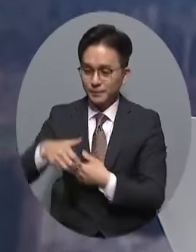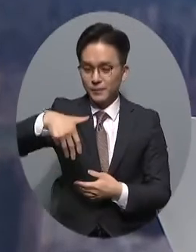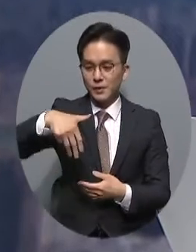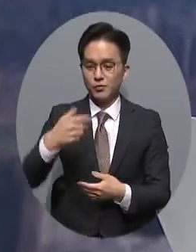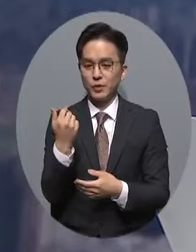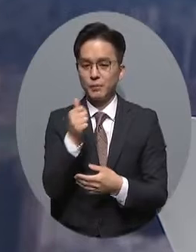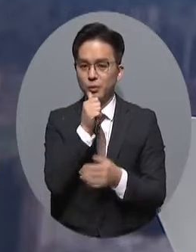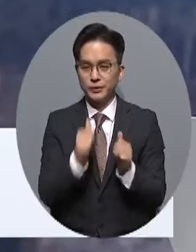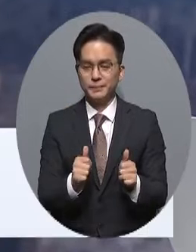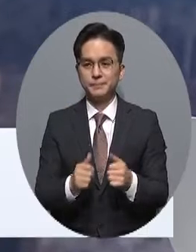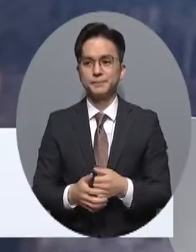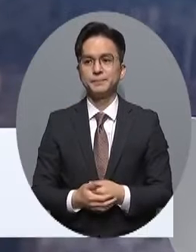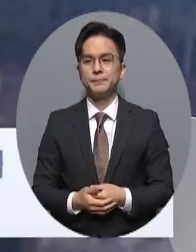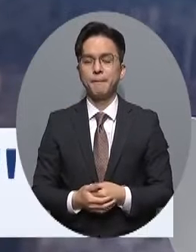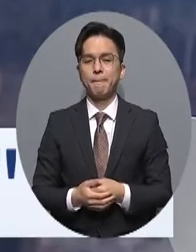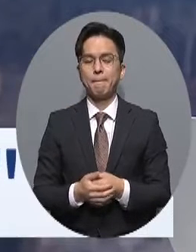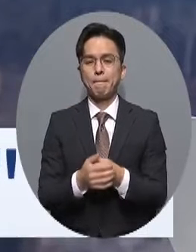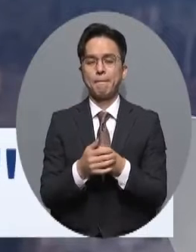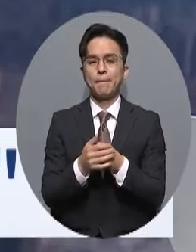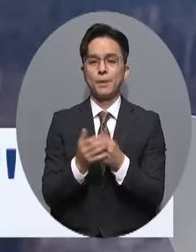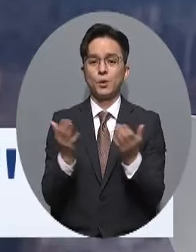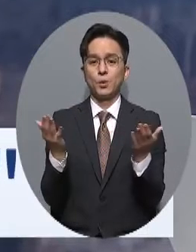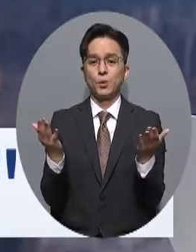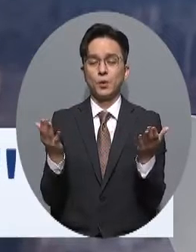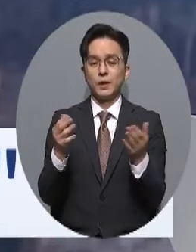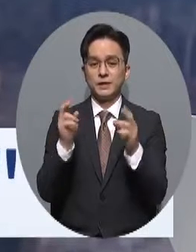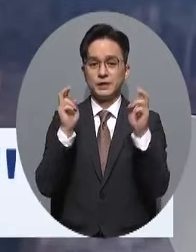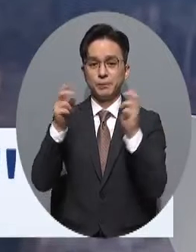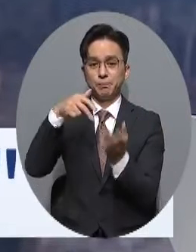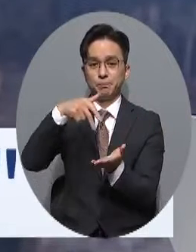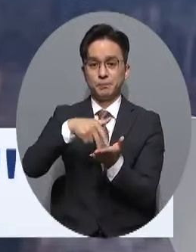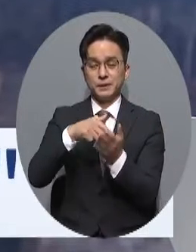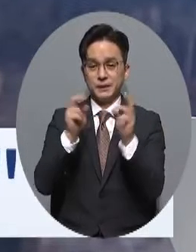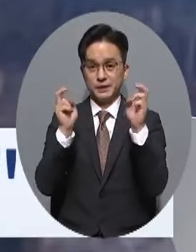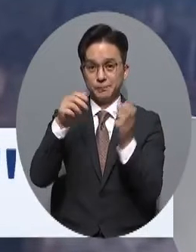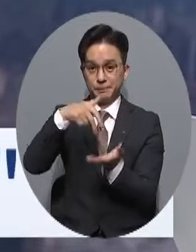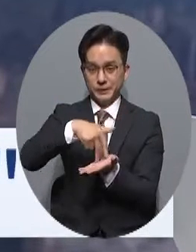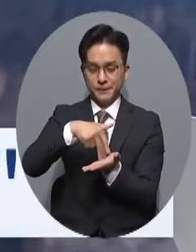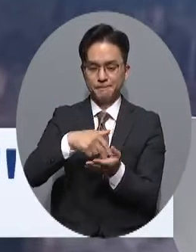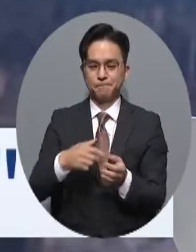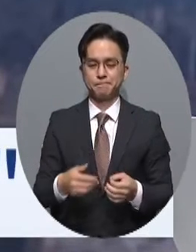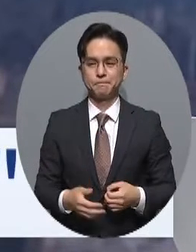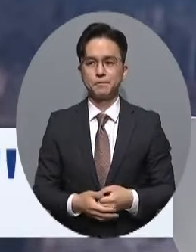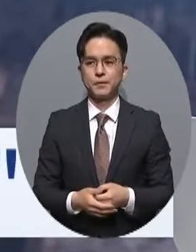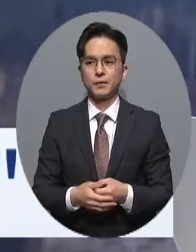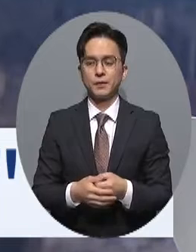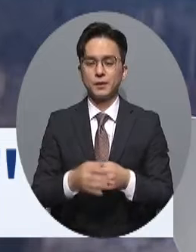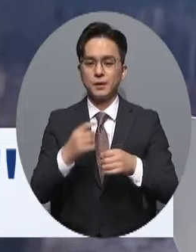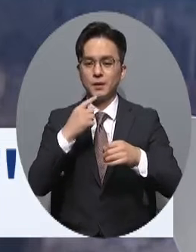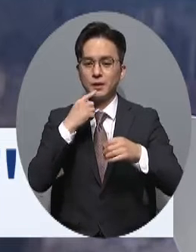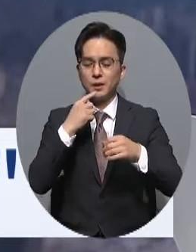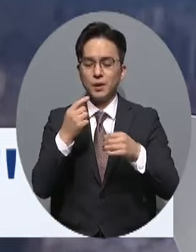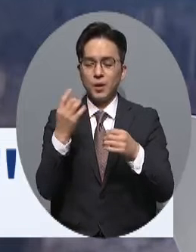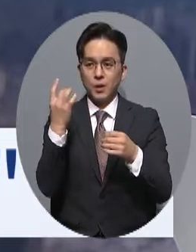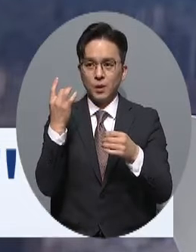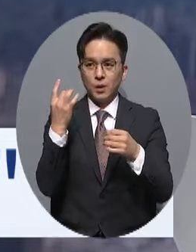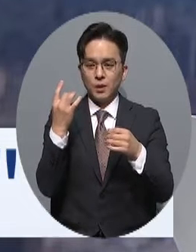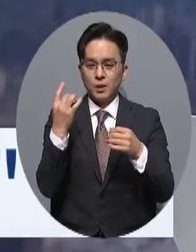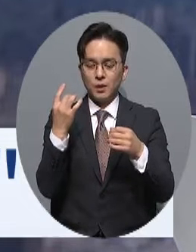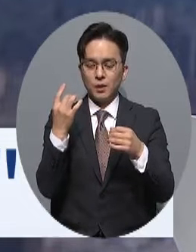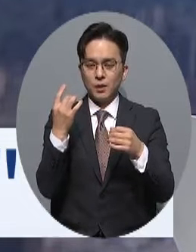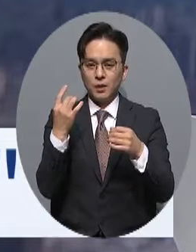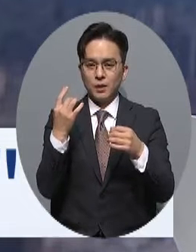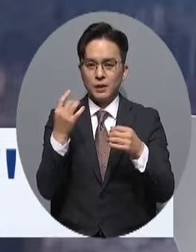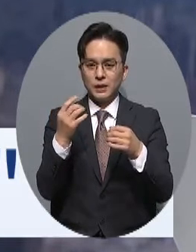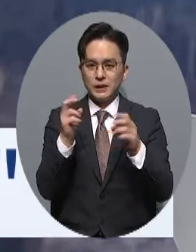사적 자체 원칙을 지나치게 제안하는 것이다 제안을 할 수 있습니다 법률적으로 그렇지만 본질적 내용을 침해할 수는 없는 것인데 결국 이번